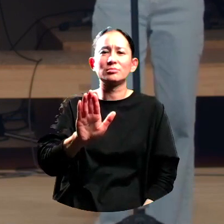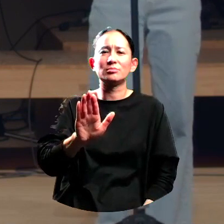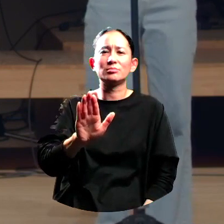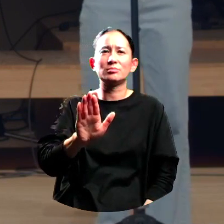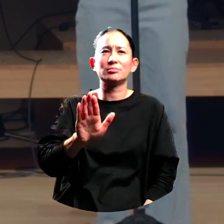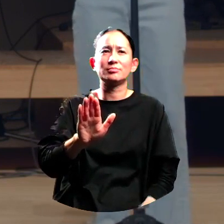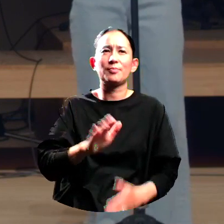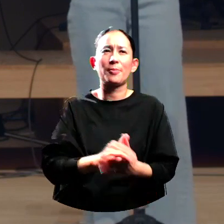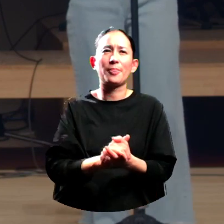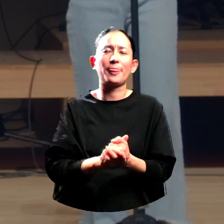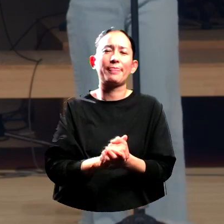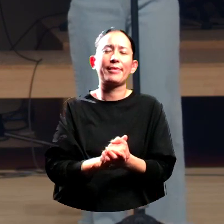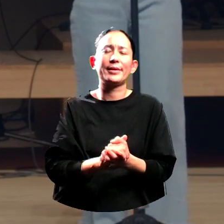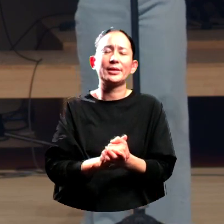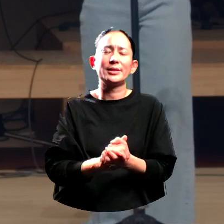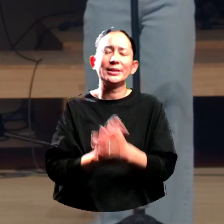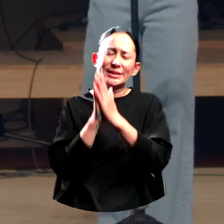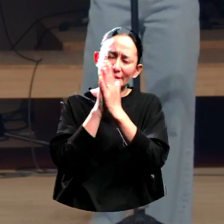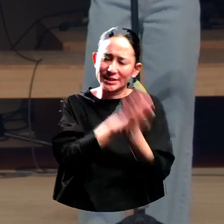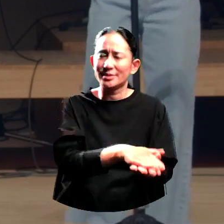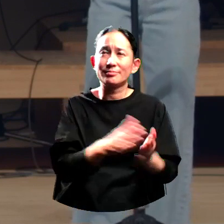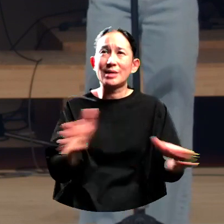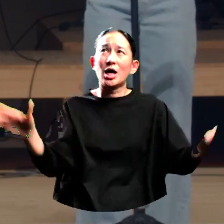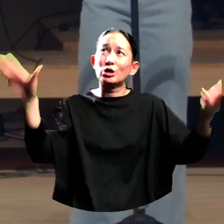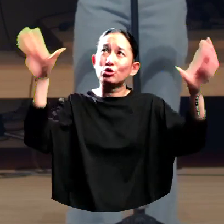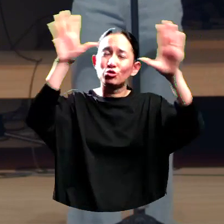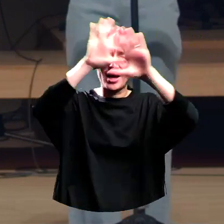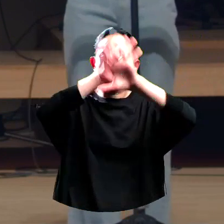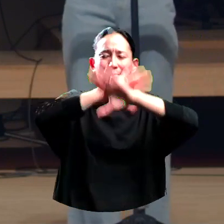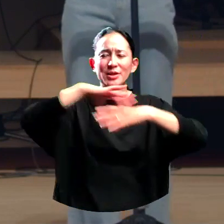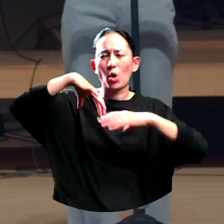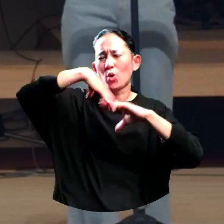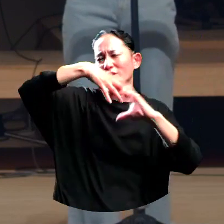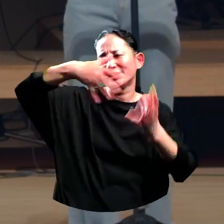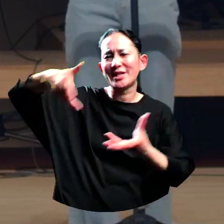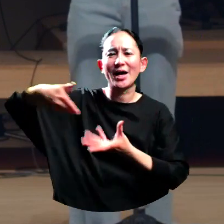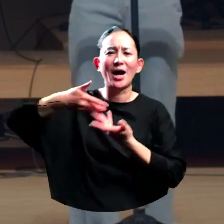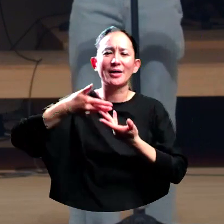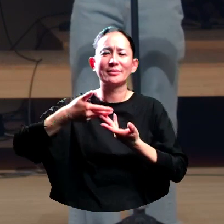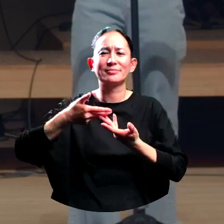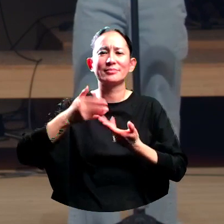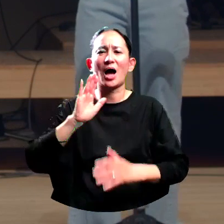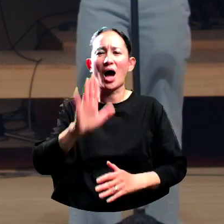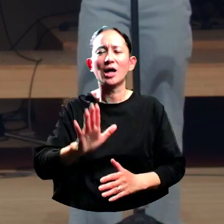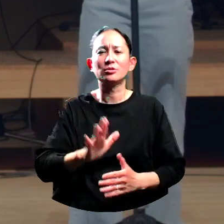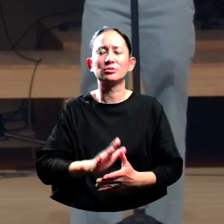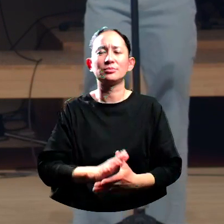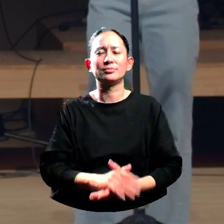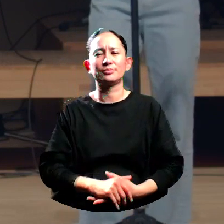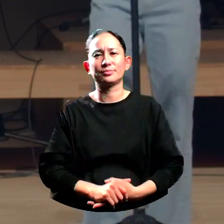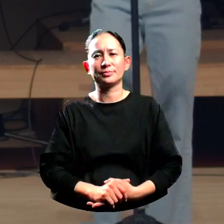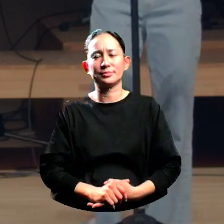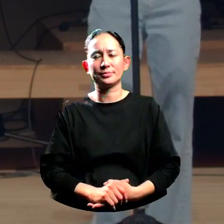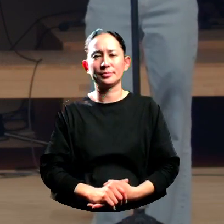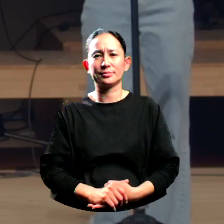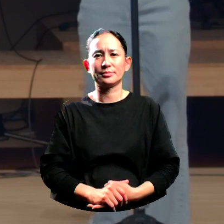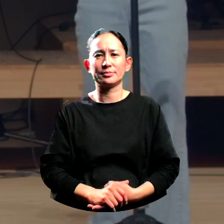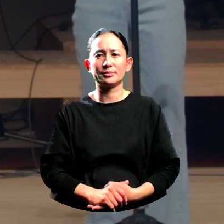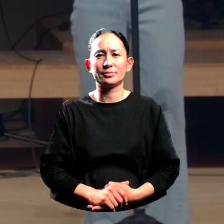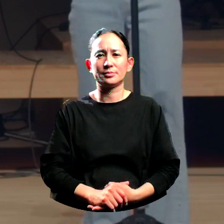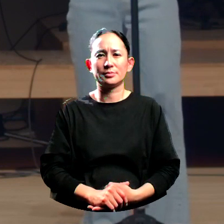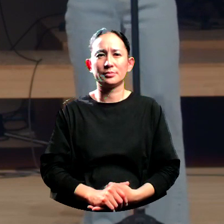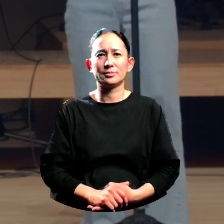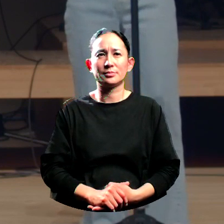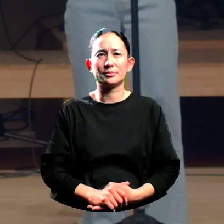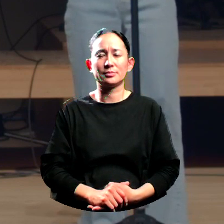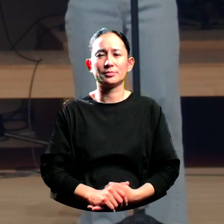死の暗闇の世界。 The tomb was covered with a large stone, and what's left inside is the dark